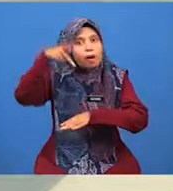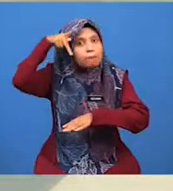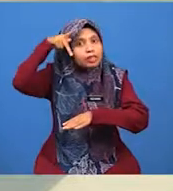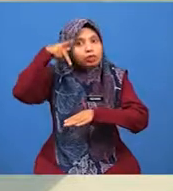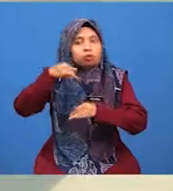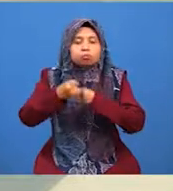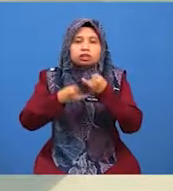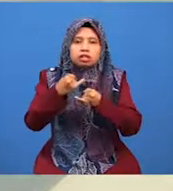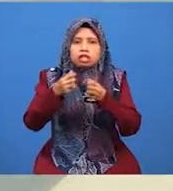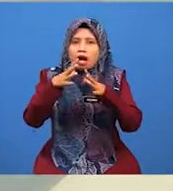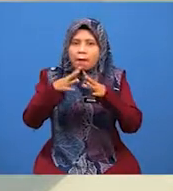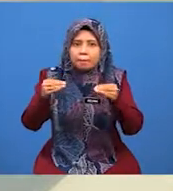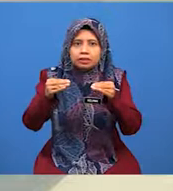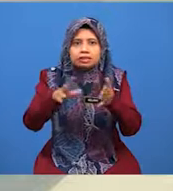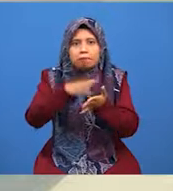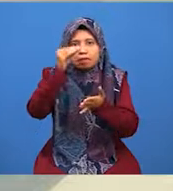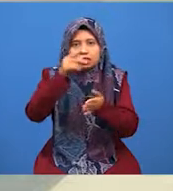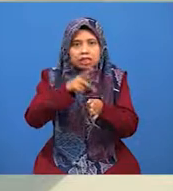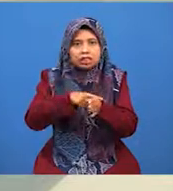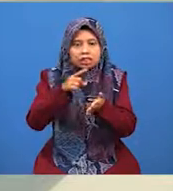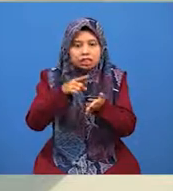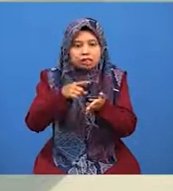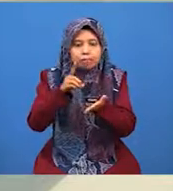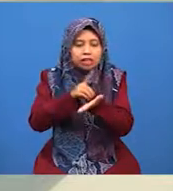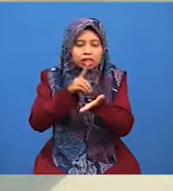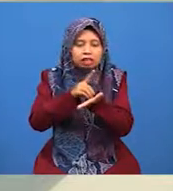menamatkan pengajiannya di peringkat kedoktoran.